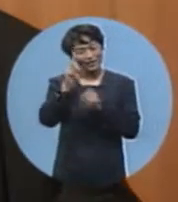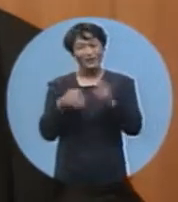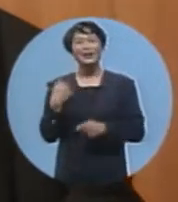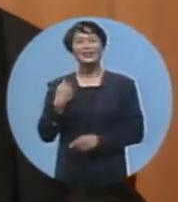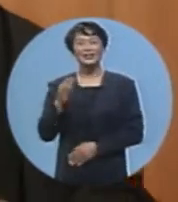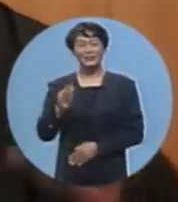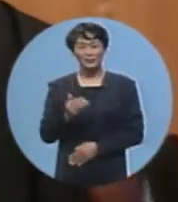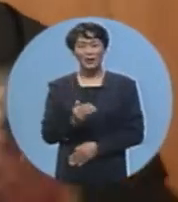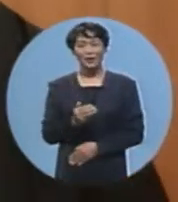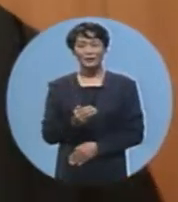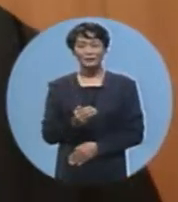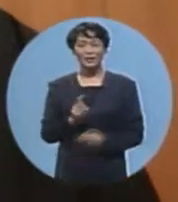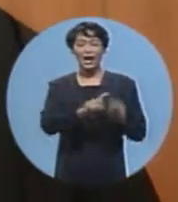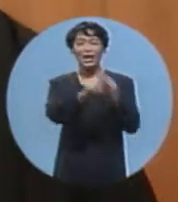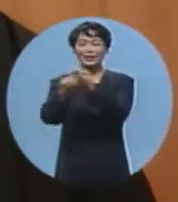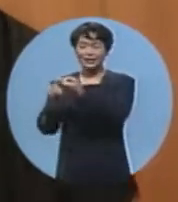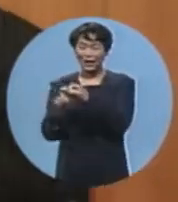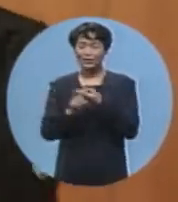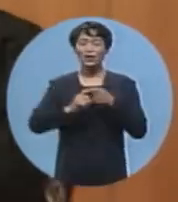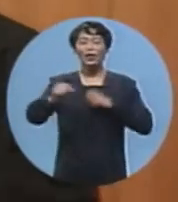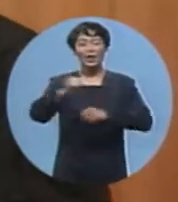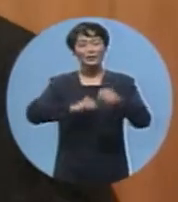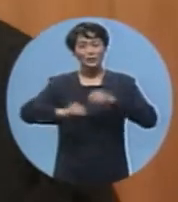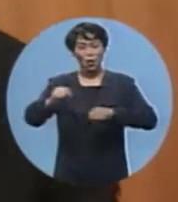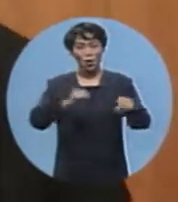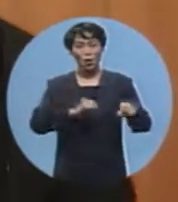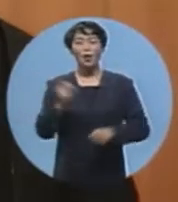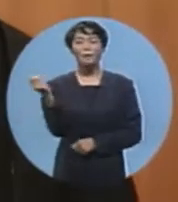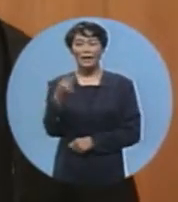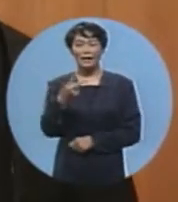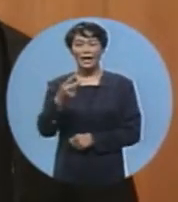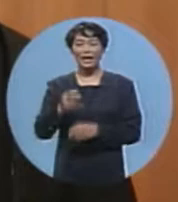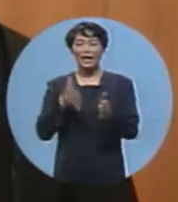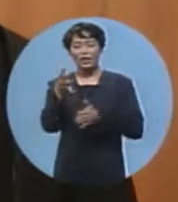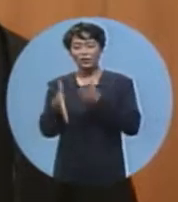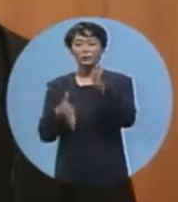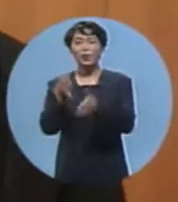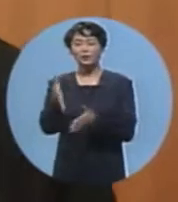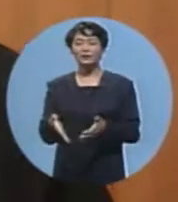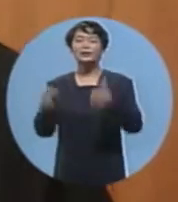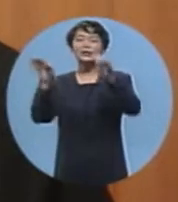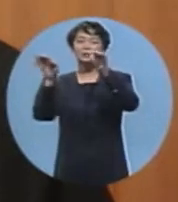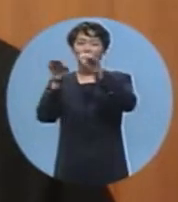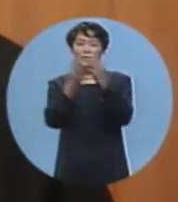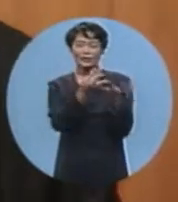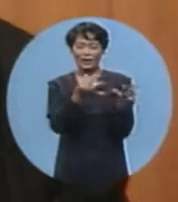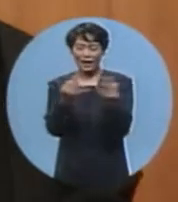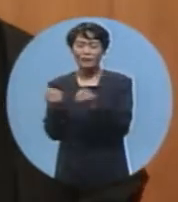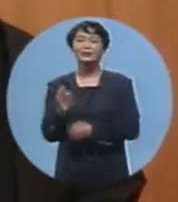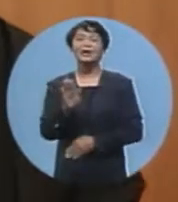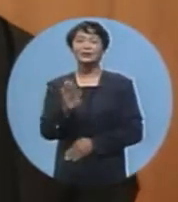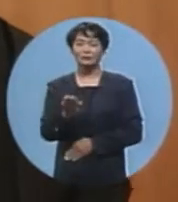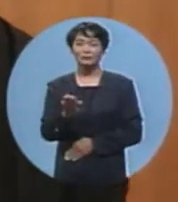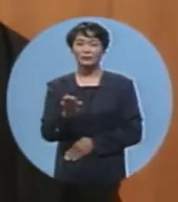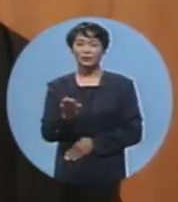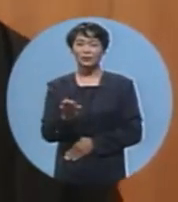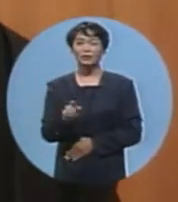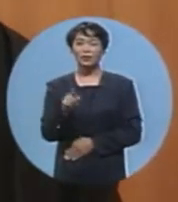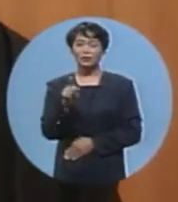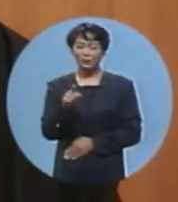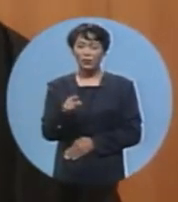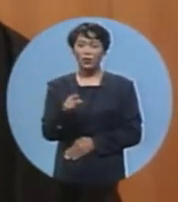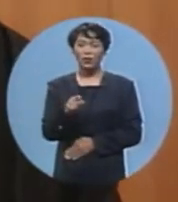またサークル活動ですとか、またスポーツ施設だとかたくさんあります。そういったのをですね、今日は皆さん